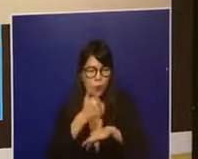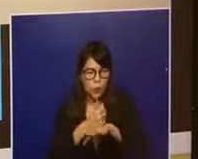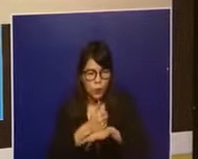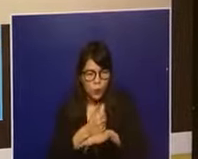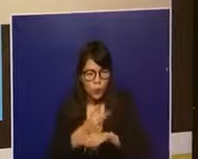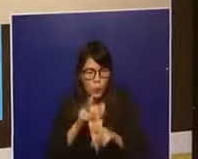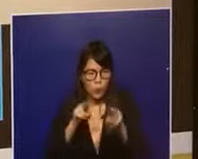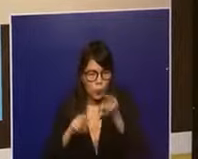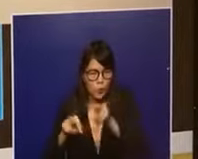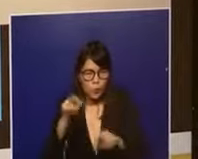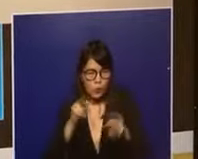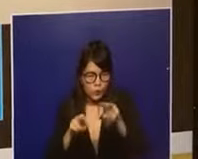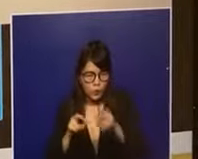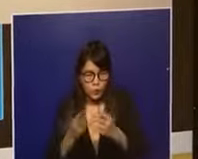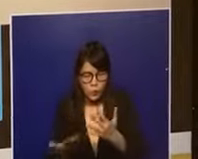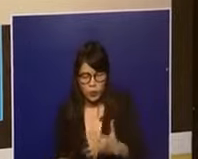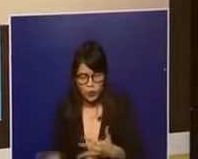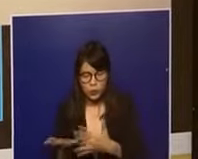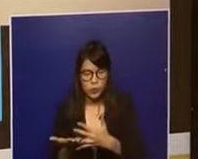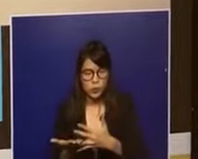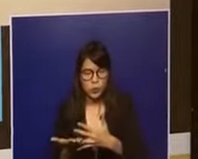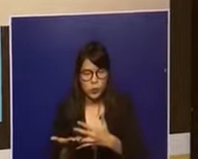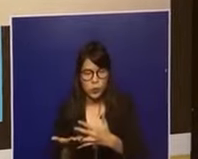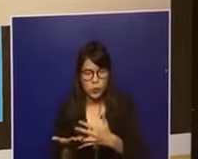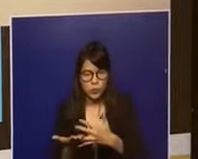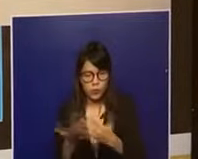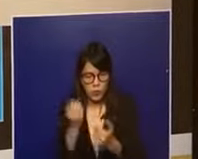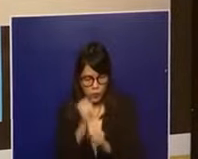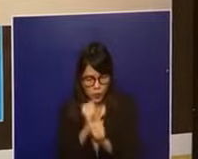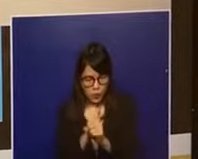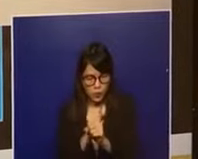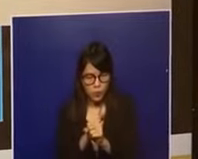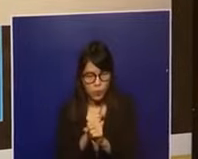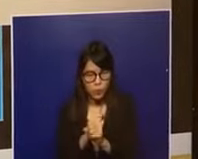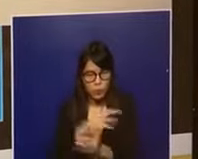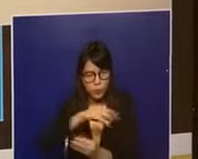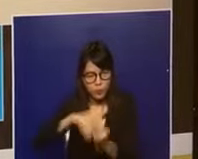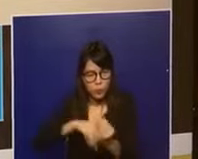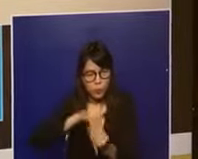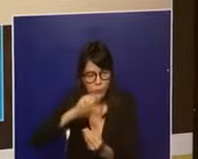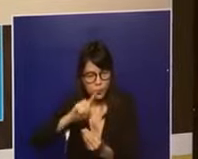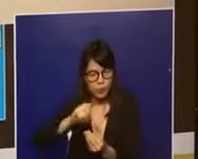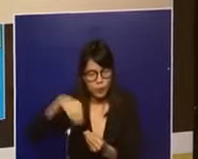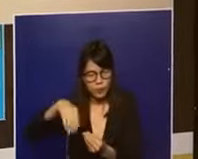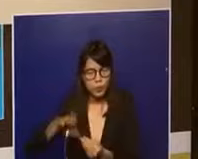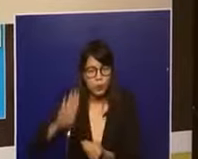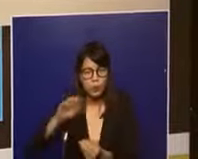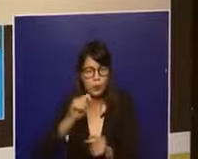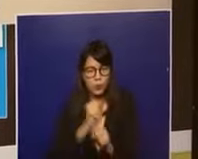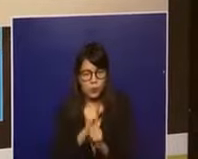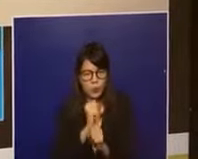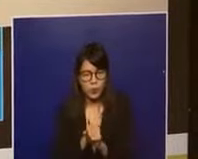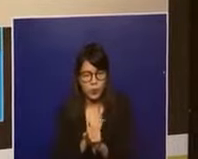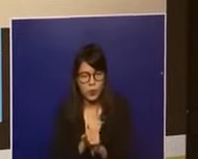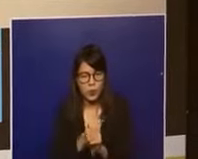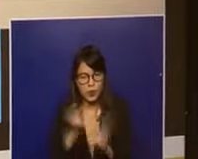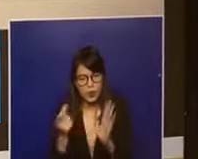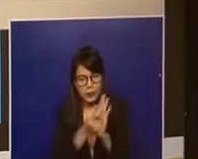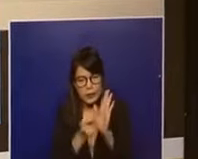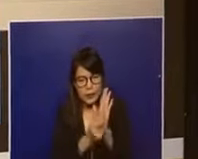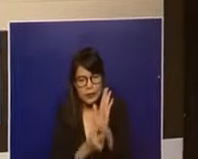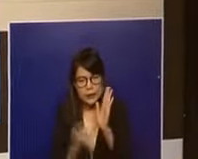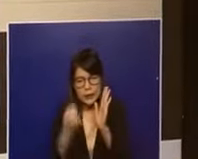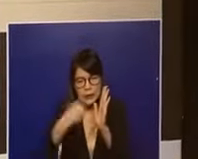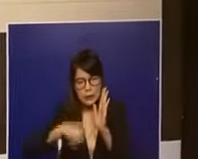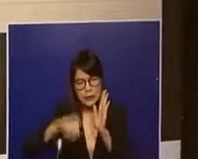ทยเพื่อการยกระดับการอำนวยความสะดวกในการประกอบธุรกิจของประเทศไทยให้ติดอันดับ10อันดับแรกในรายงานความยากง่ายในการ